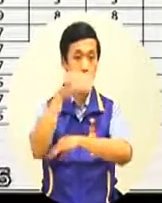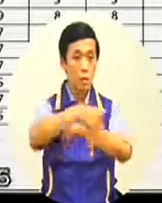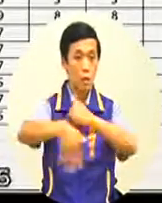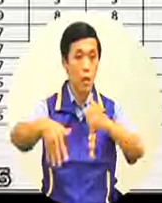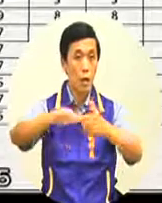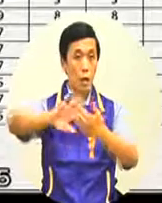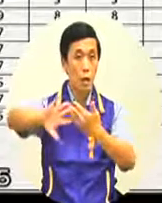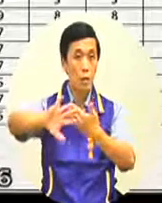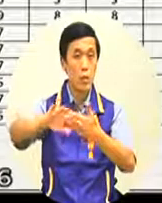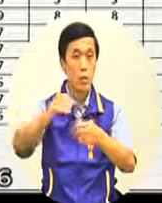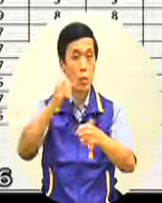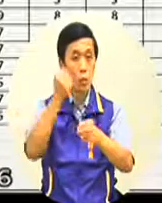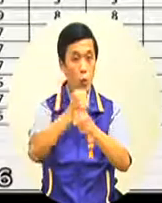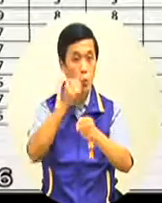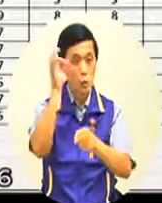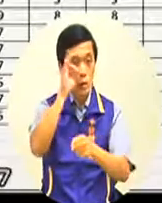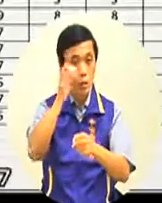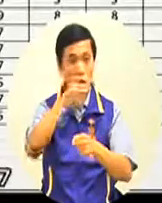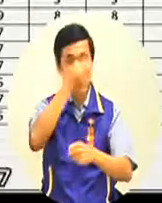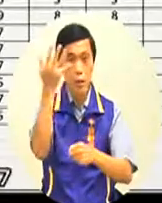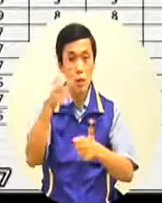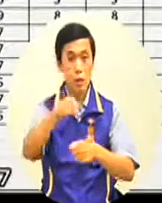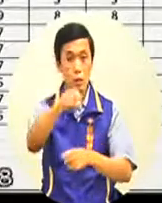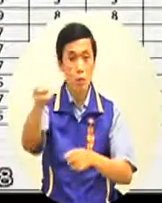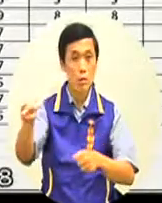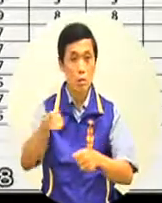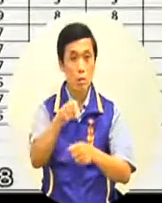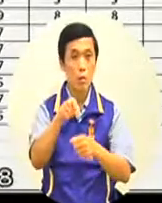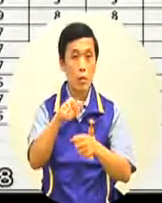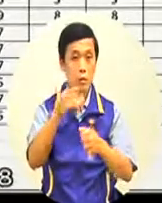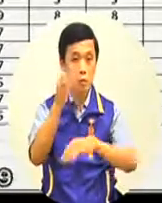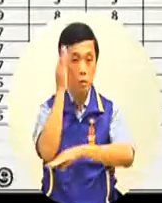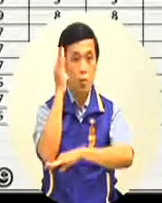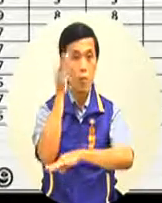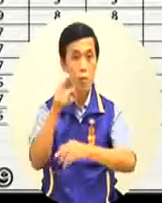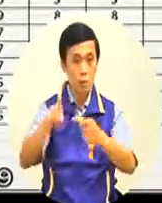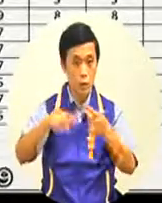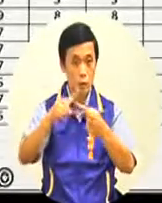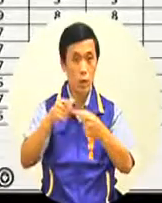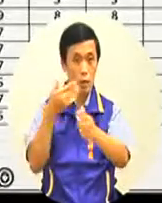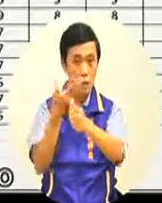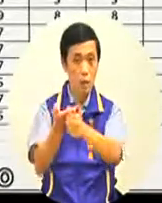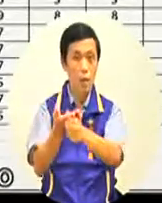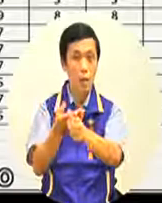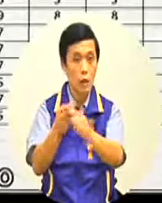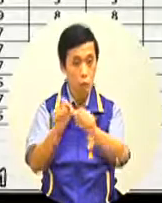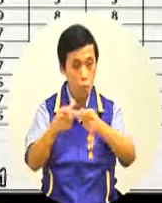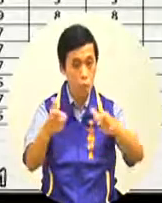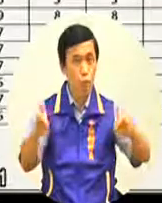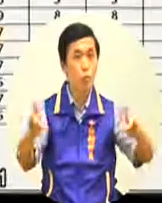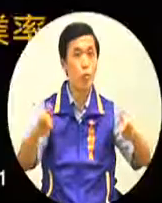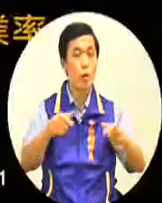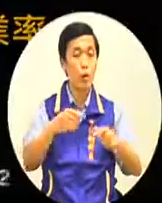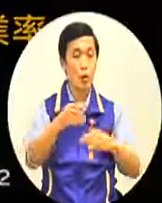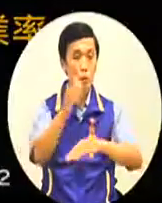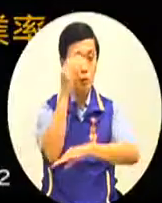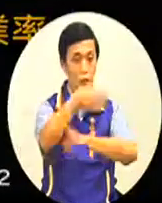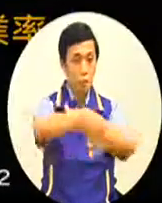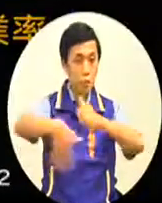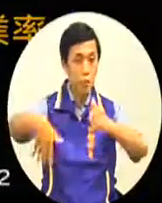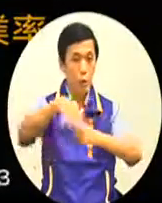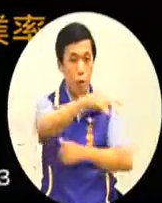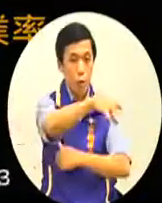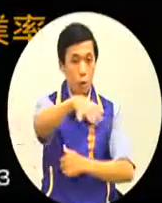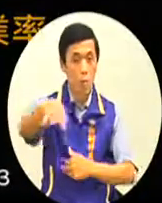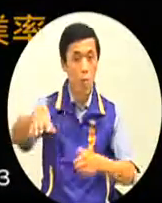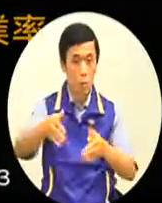相关的事务政府应该提供给他们协助和相关的政策其实是非常多元的，散布在各个不同的局处里面。所以其